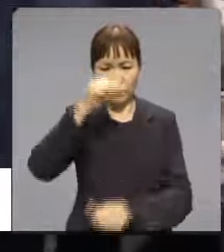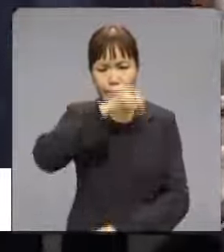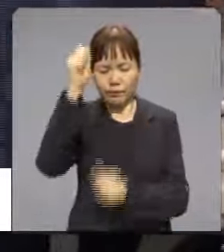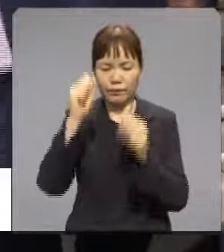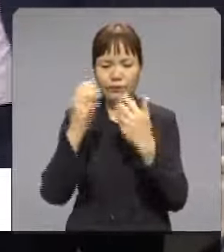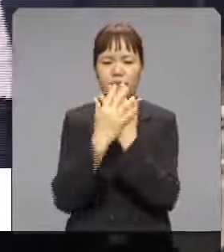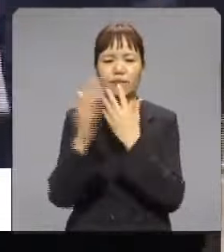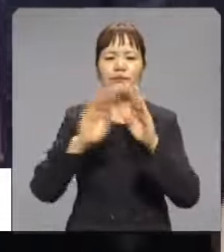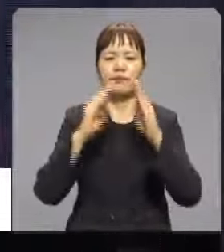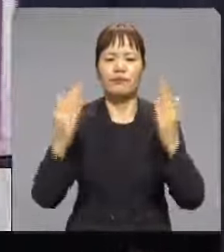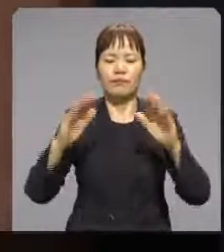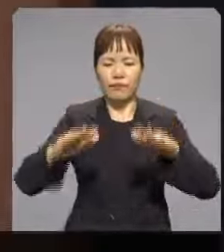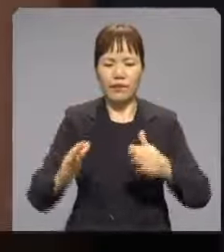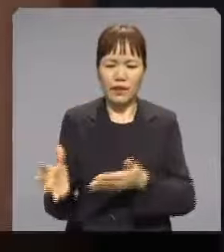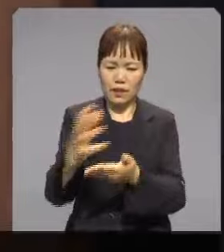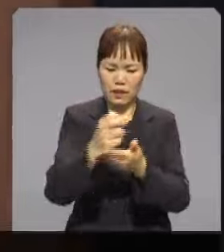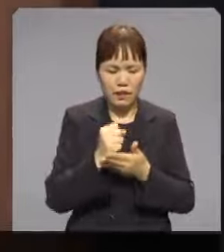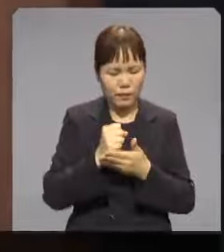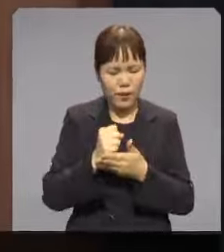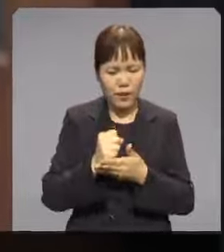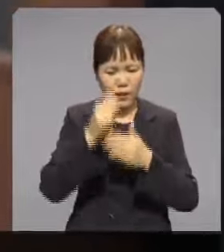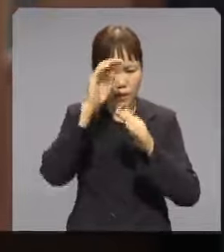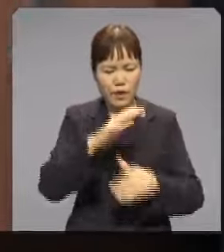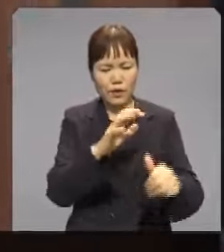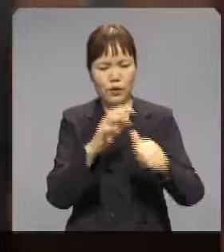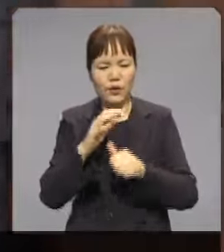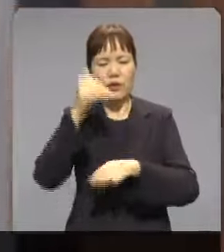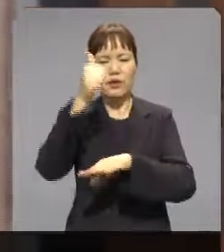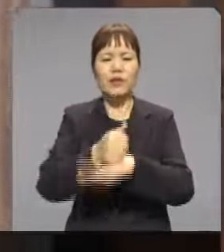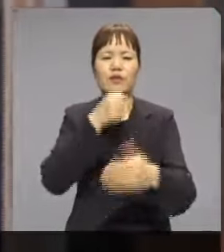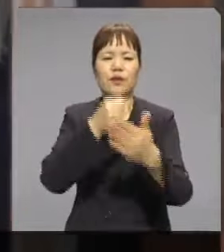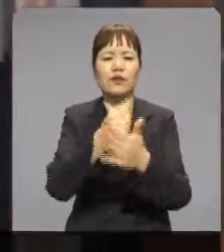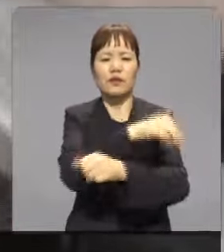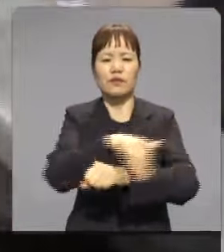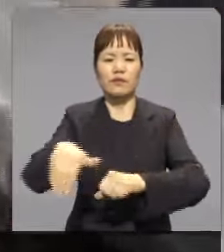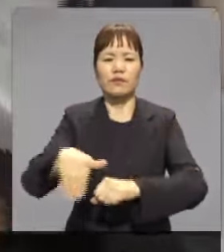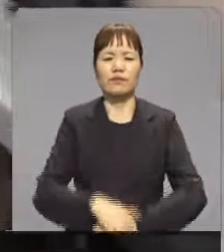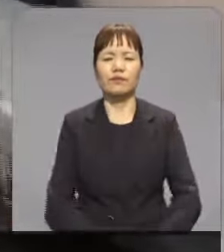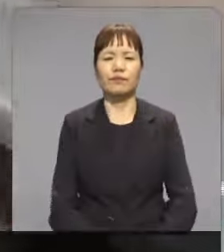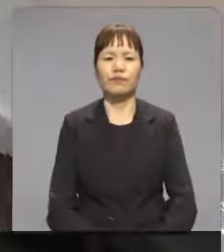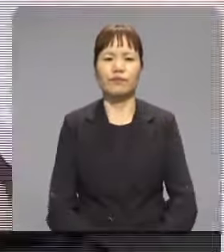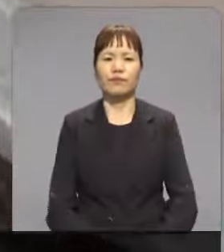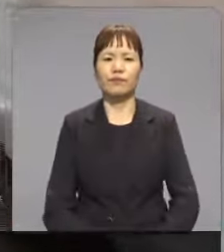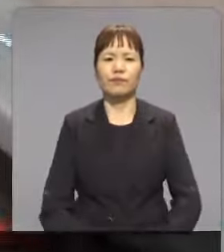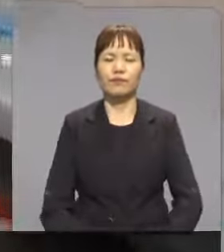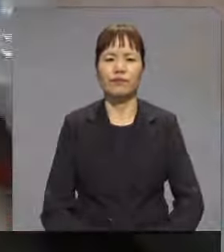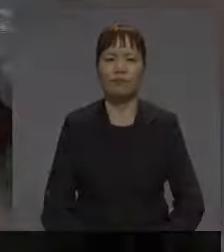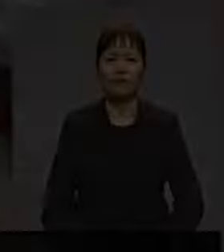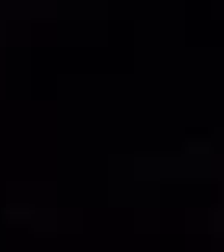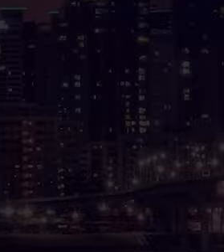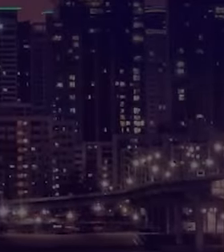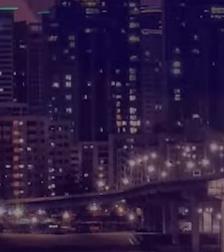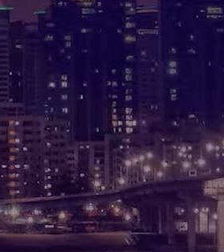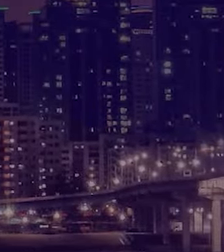열고 오늘 수렴된 의견을 바탕으로 최종 결론을 낼 예정입니다. OBS 뉴스 황다인입니다.